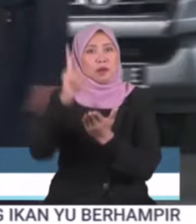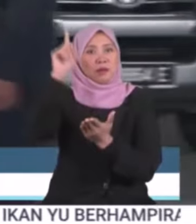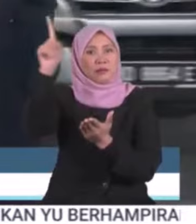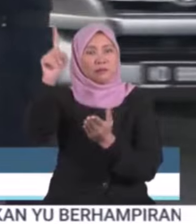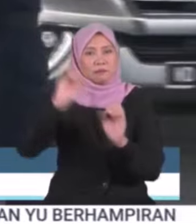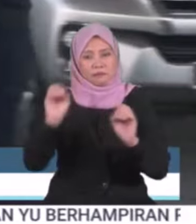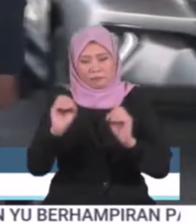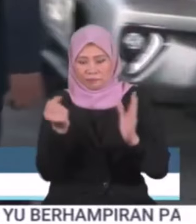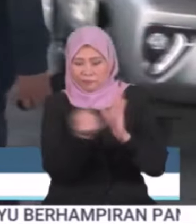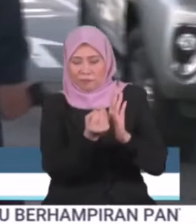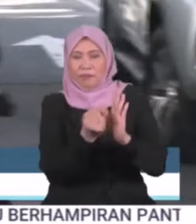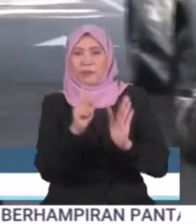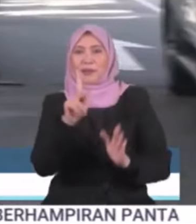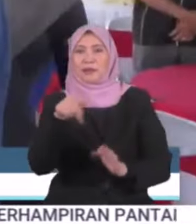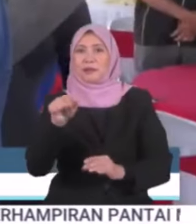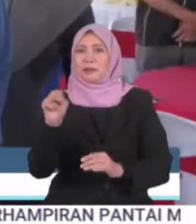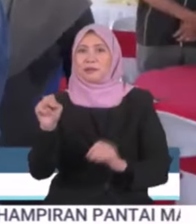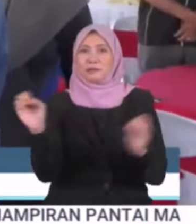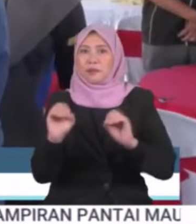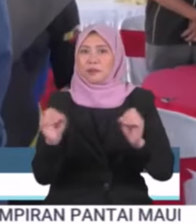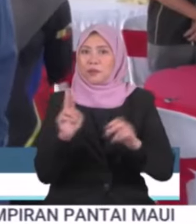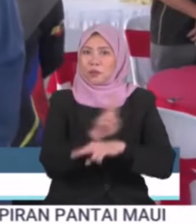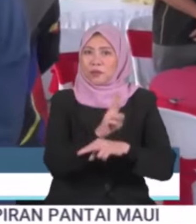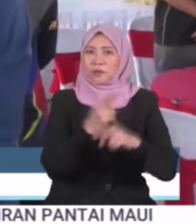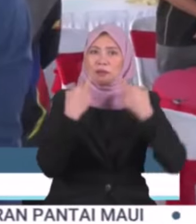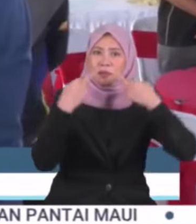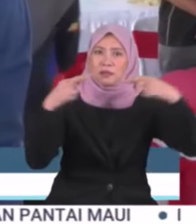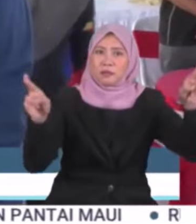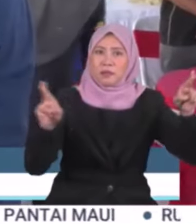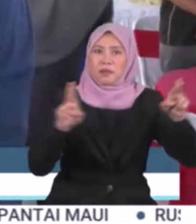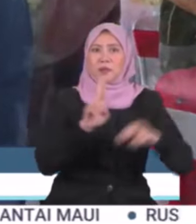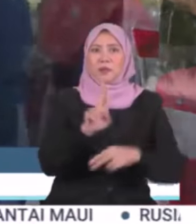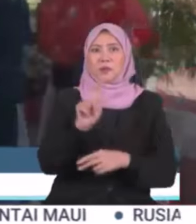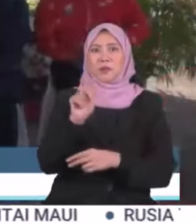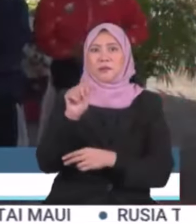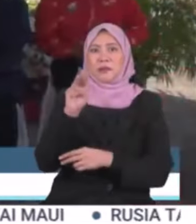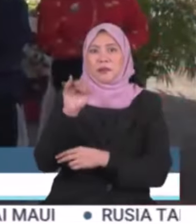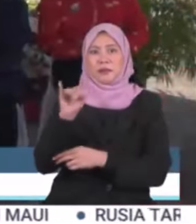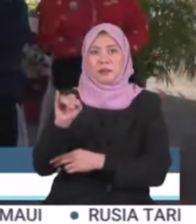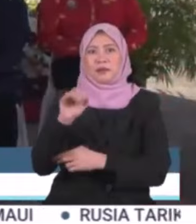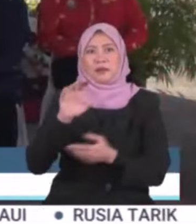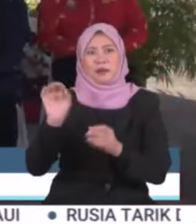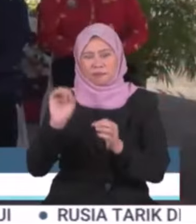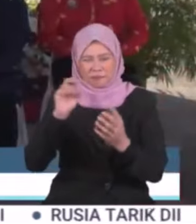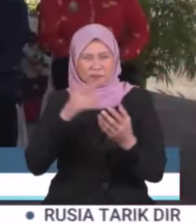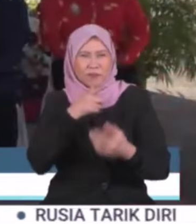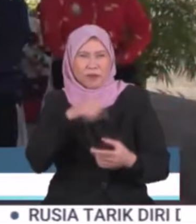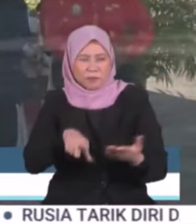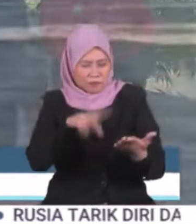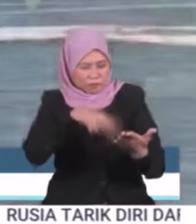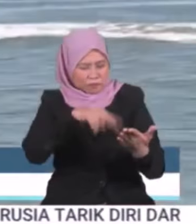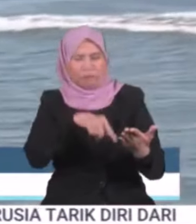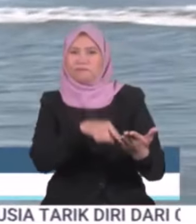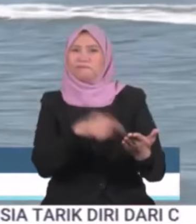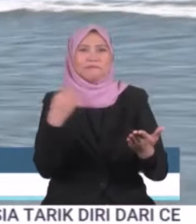tiada perakuan KTN atau tidak menggunakan razmi uthmani lusuh dan tidak boleh dib